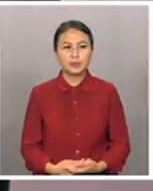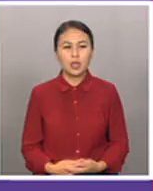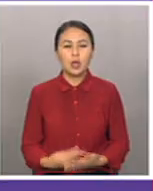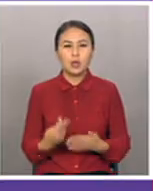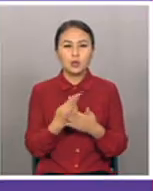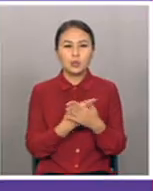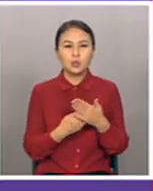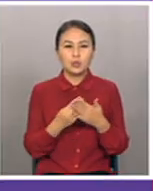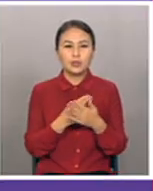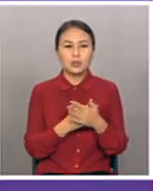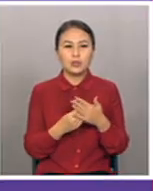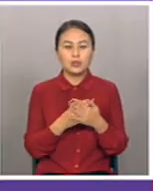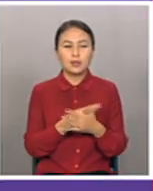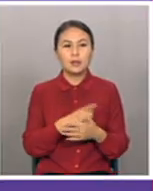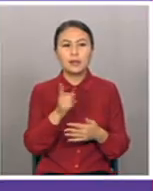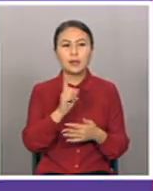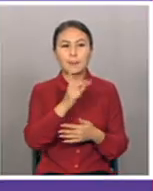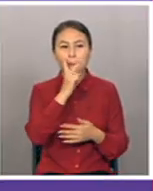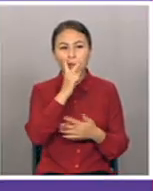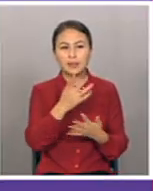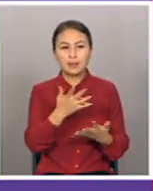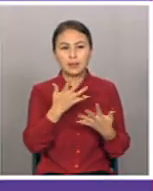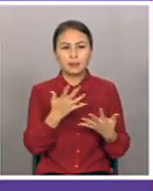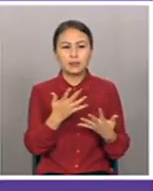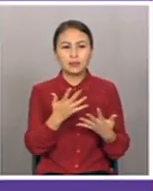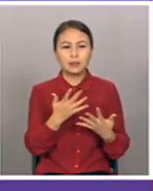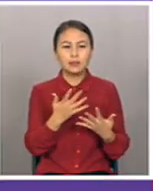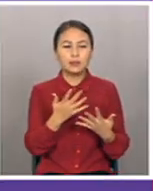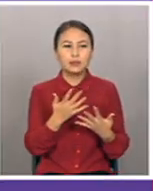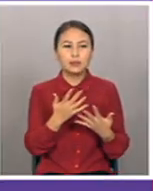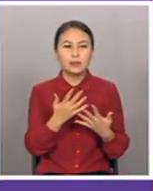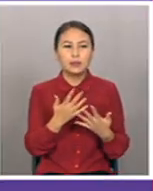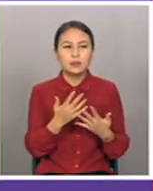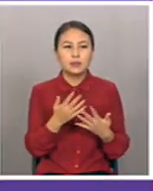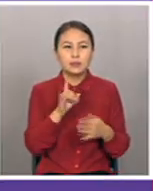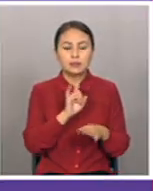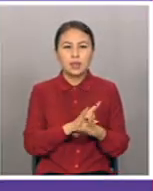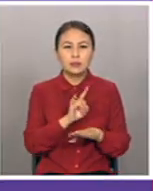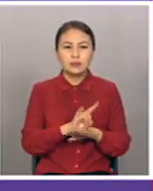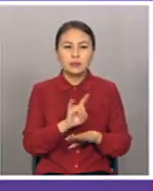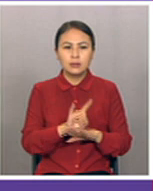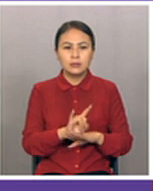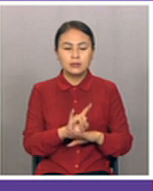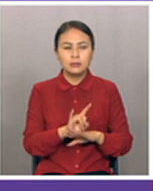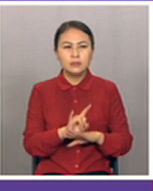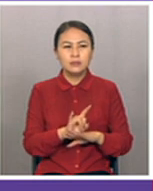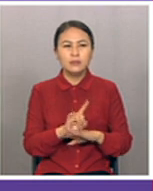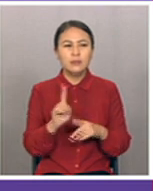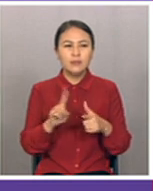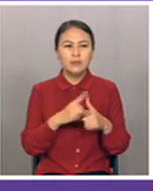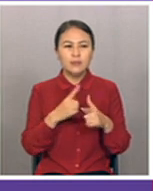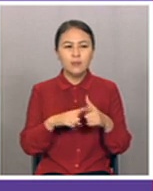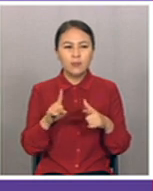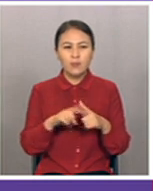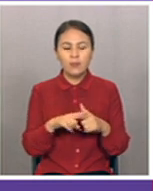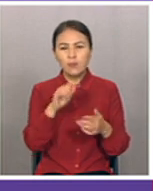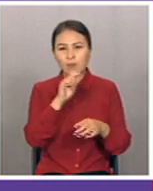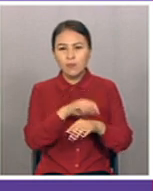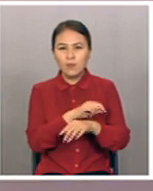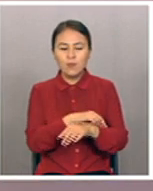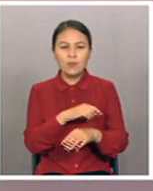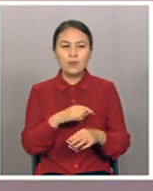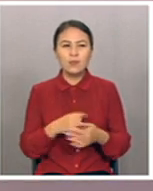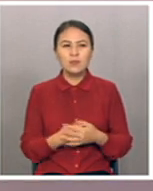Суретте не бейнеленген? Дұрыс айтасындар. Бақаның суреті бейнеленген, және шыбынның суреті